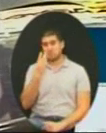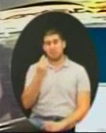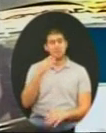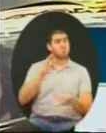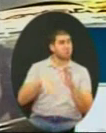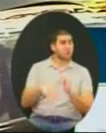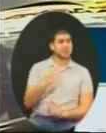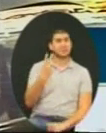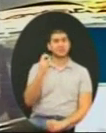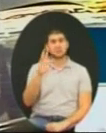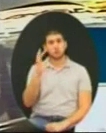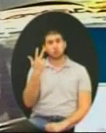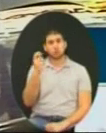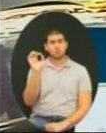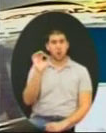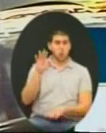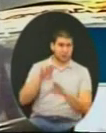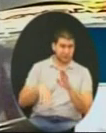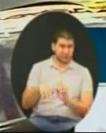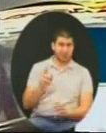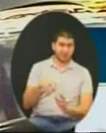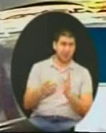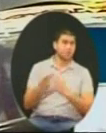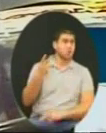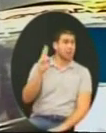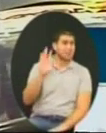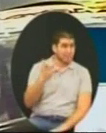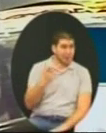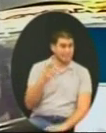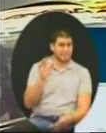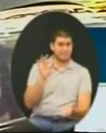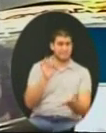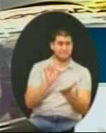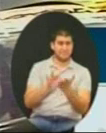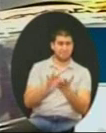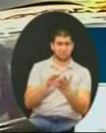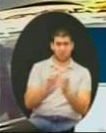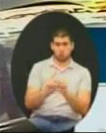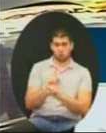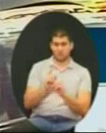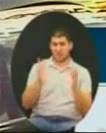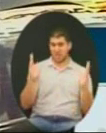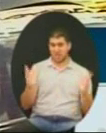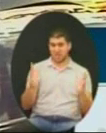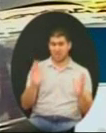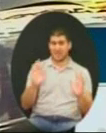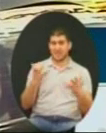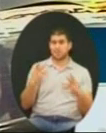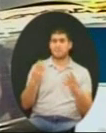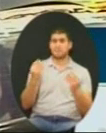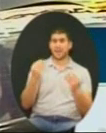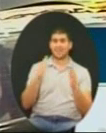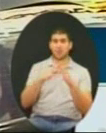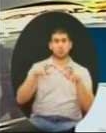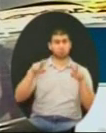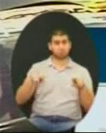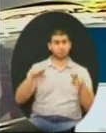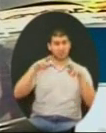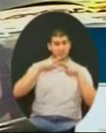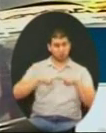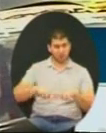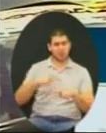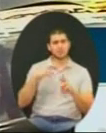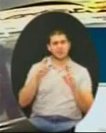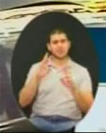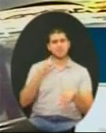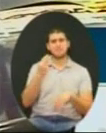של 25-35%. נכון, ועוד יותר מזה, במהלך התקופה הזאת, אם הסטגנציה תימשך, אנחנו מקווים גם שיתחילו גם